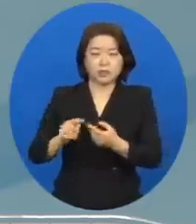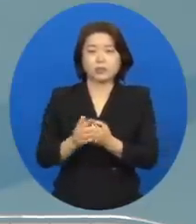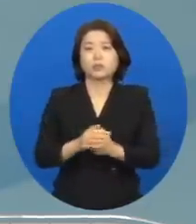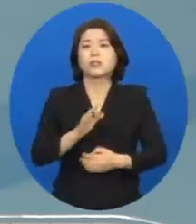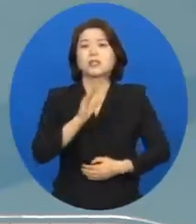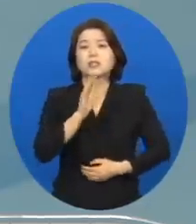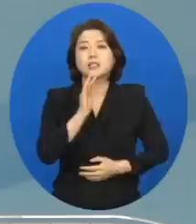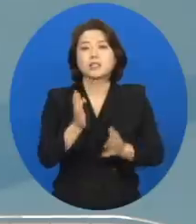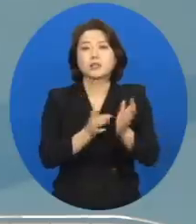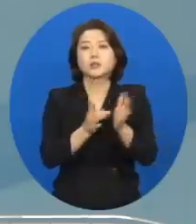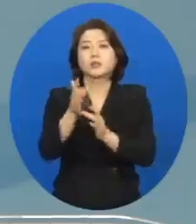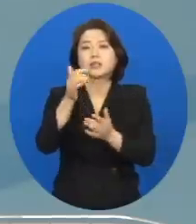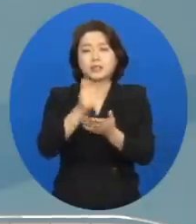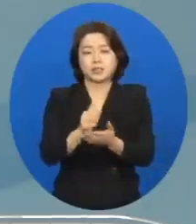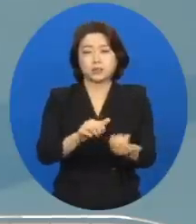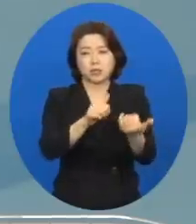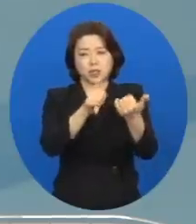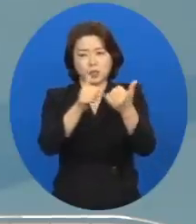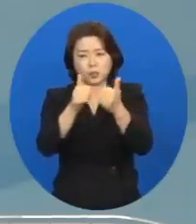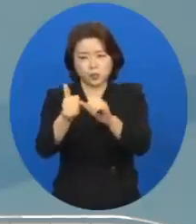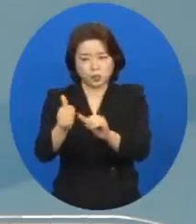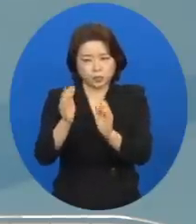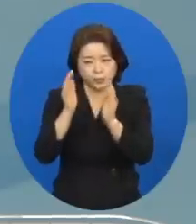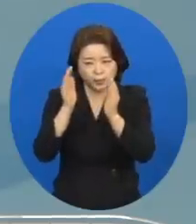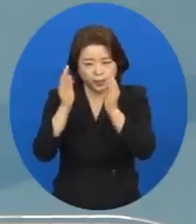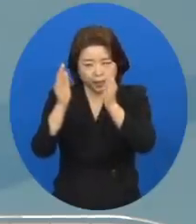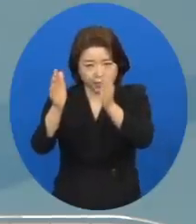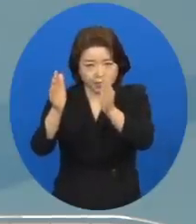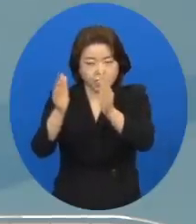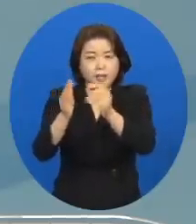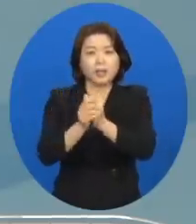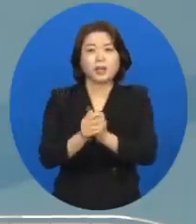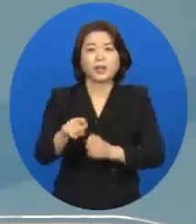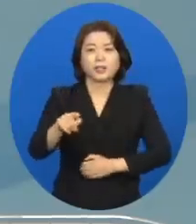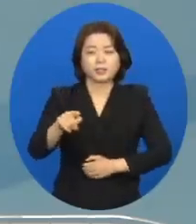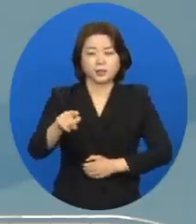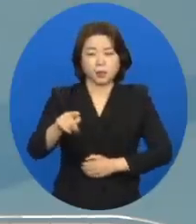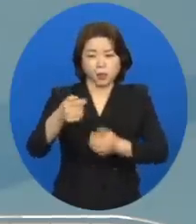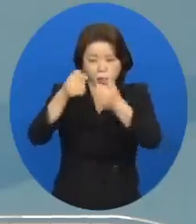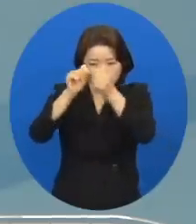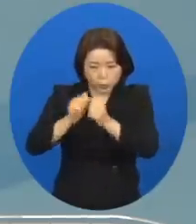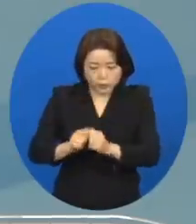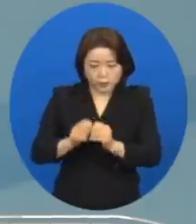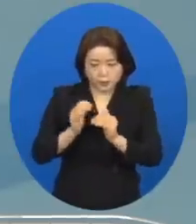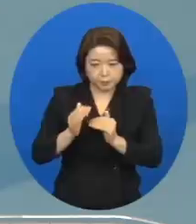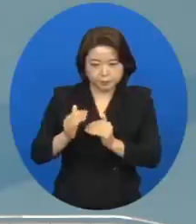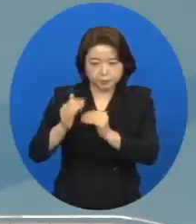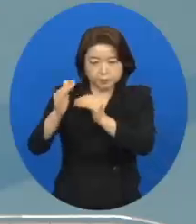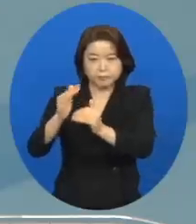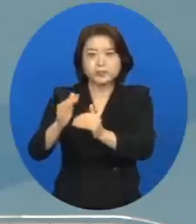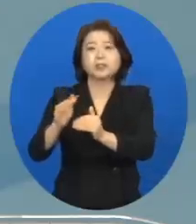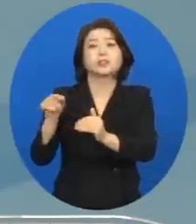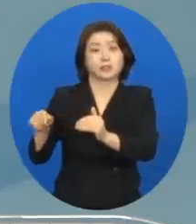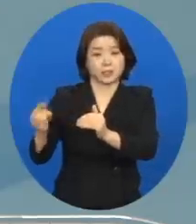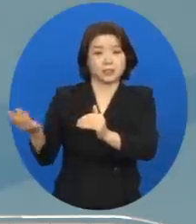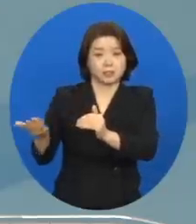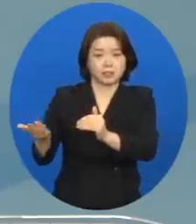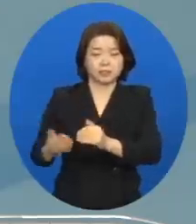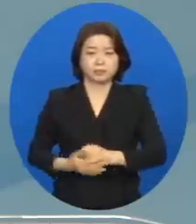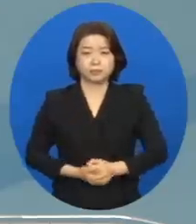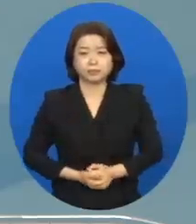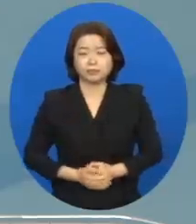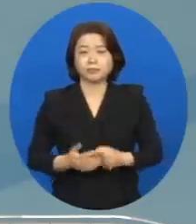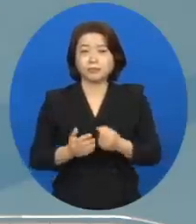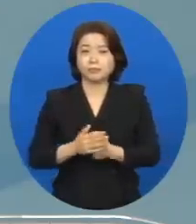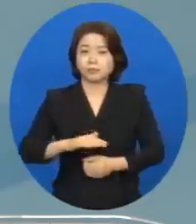이제 죽음을 향하여 가는 일이 구체적으로 진행이 되게 됩니다. 그래서